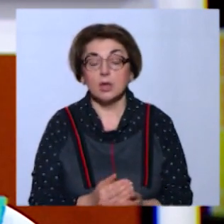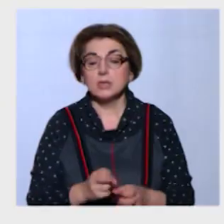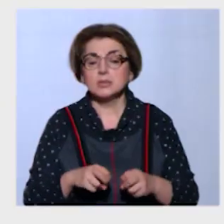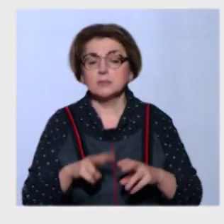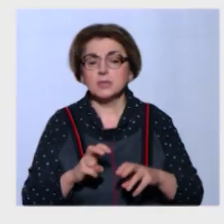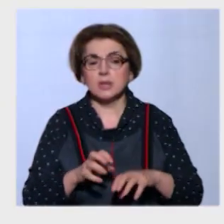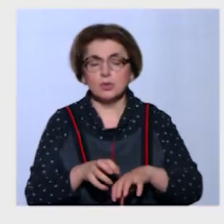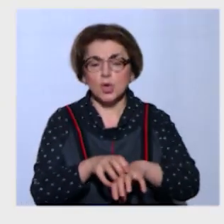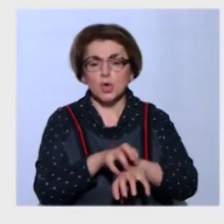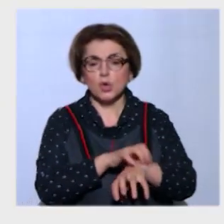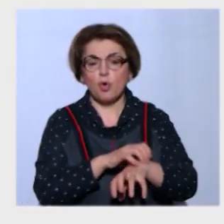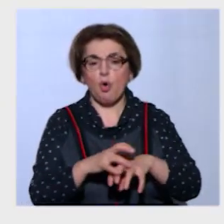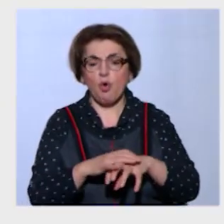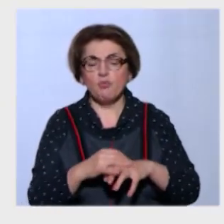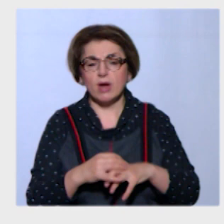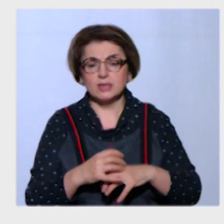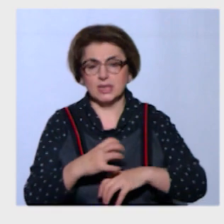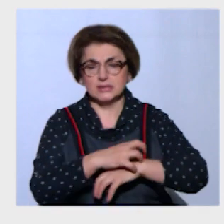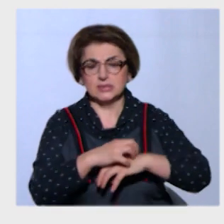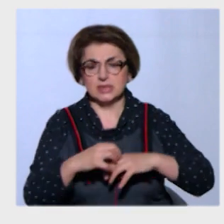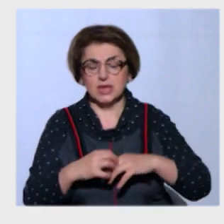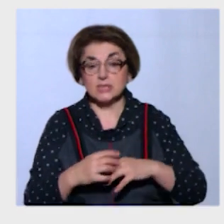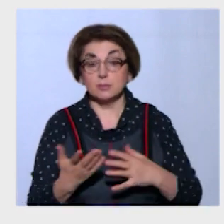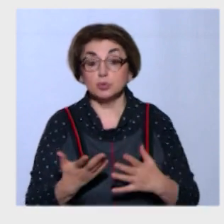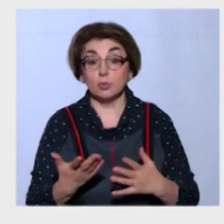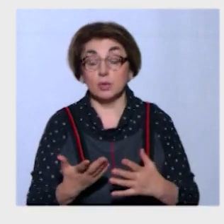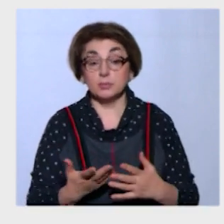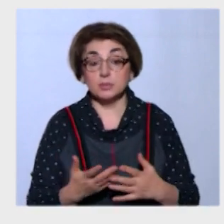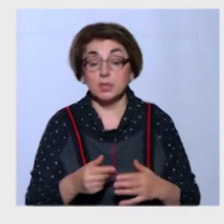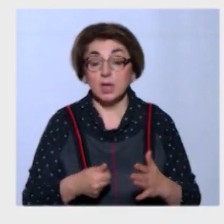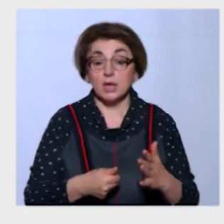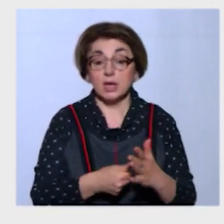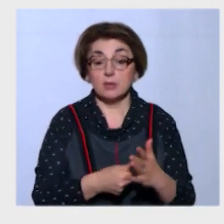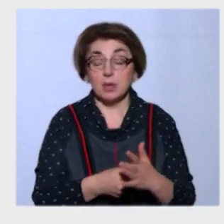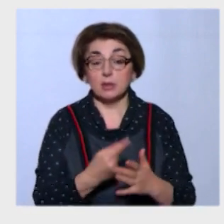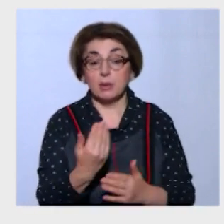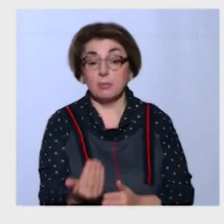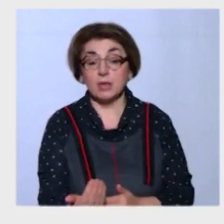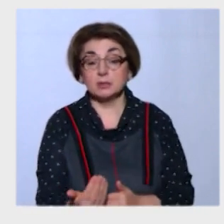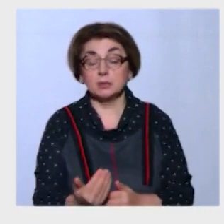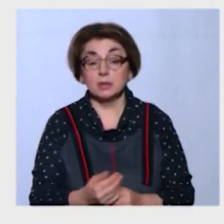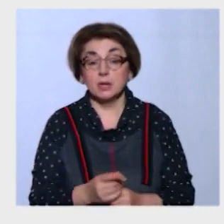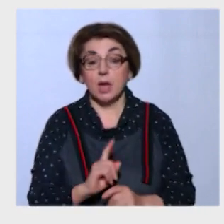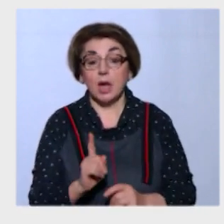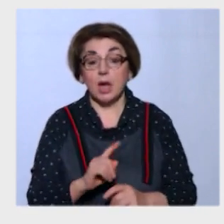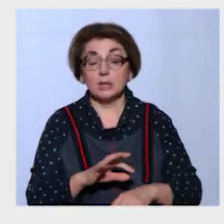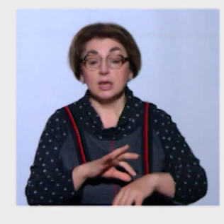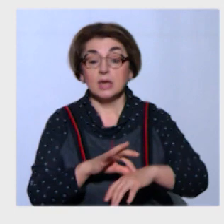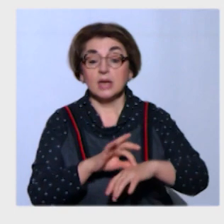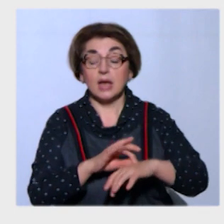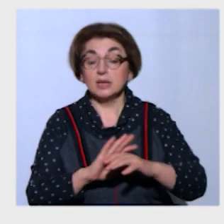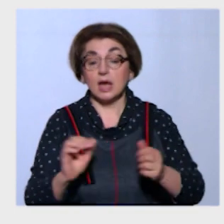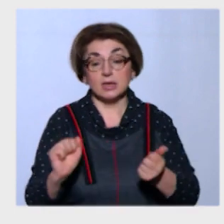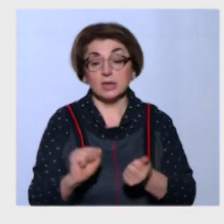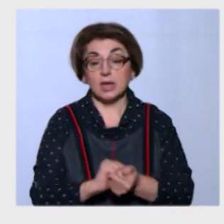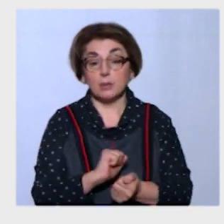რქოვანი ფარებითა და ქერცლებით, რომელიც საშუალებას აძლევს, რომ არ კანი არ